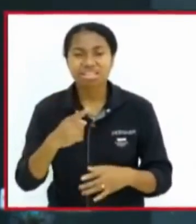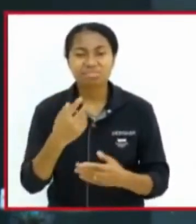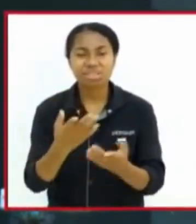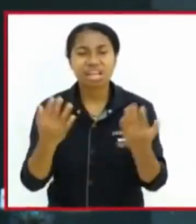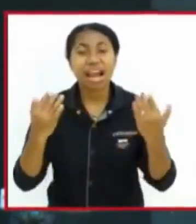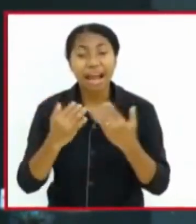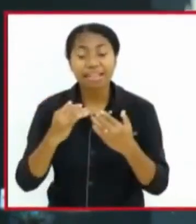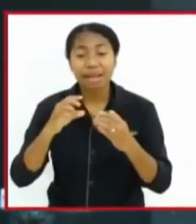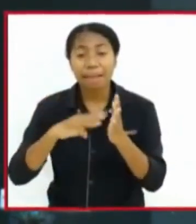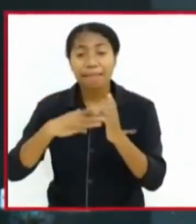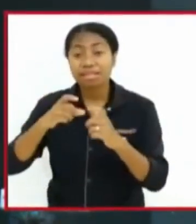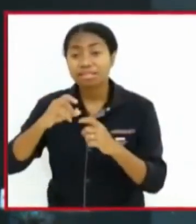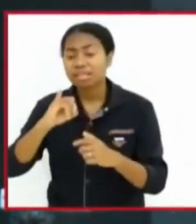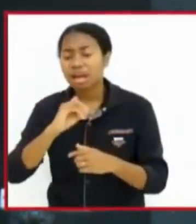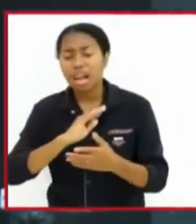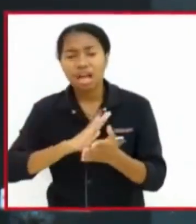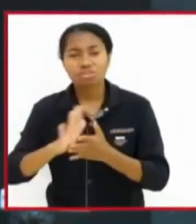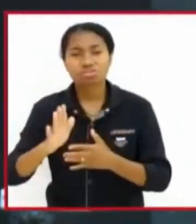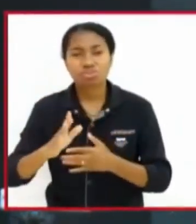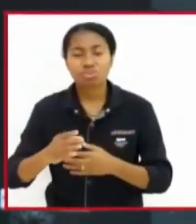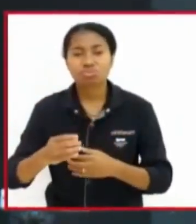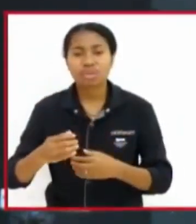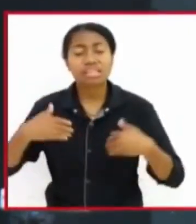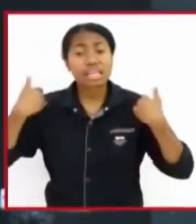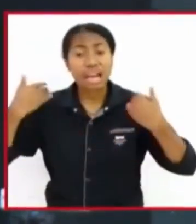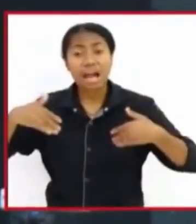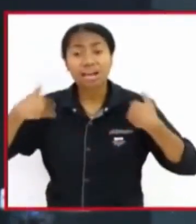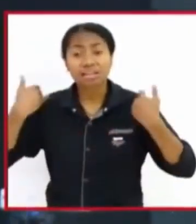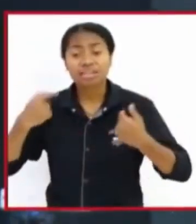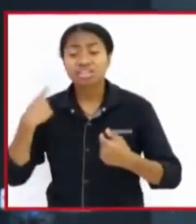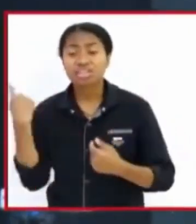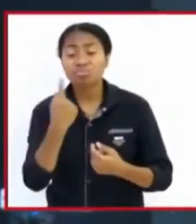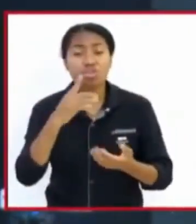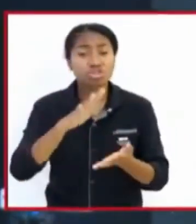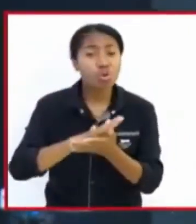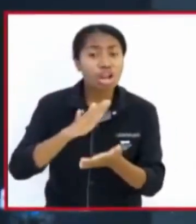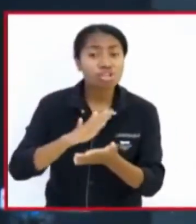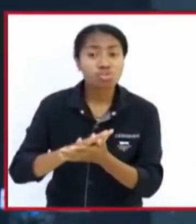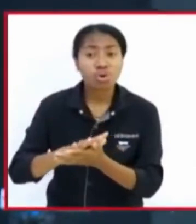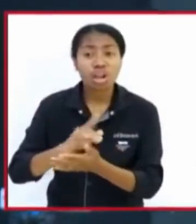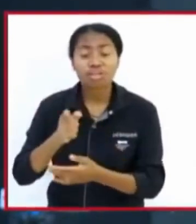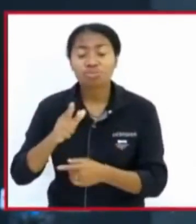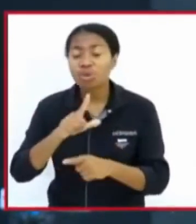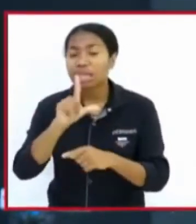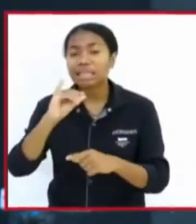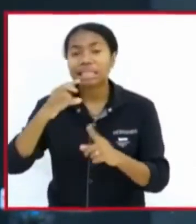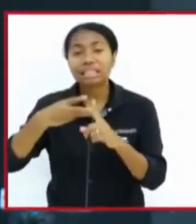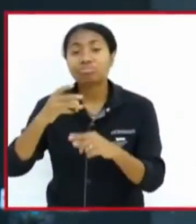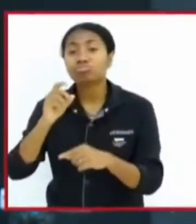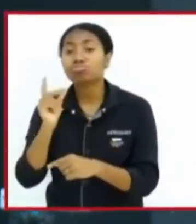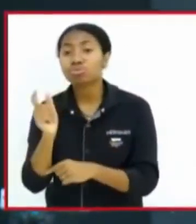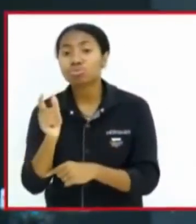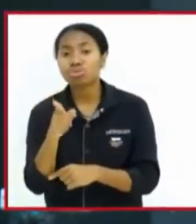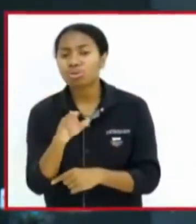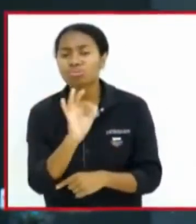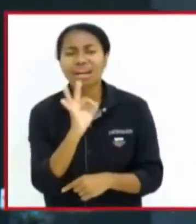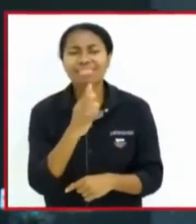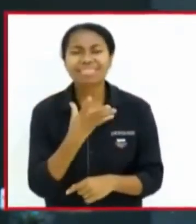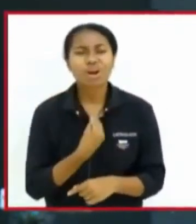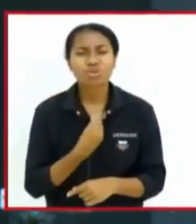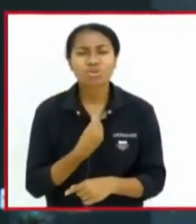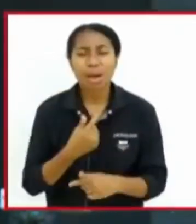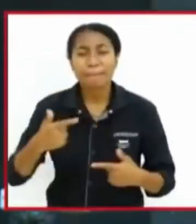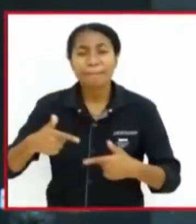langsung bersorak-sorai hari itu sekolah-sekolah di Mesir dan Syria libur liburnya bukan karena takut perang